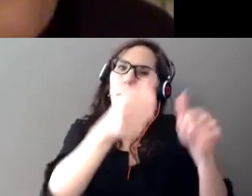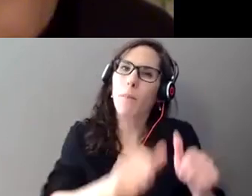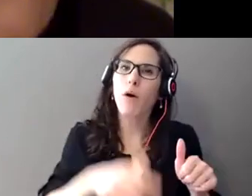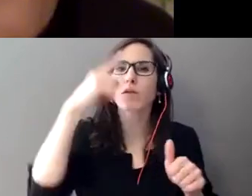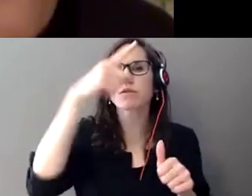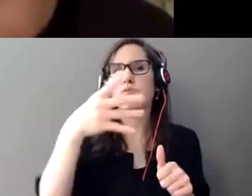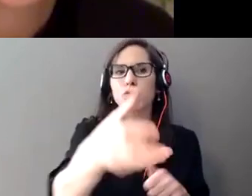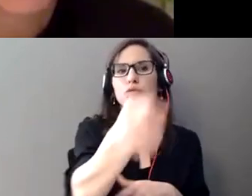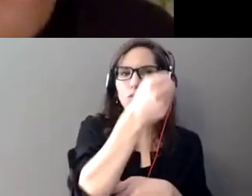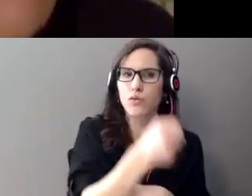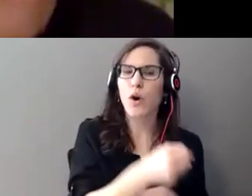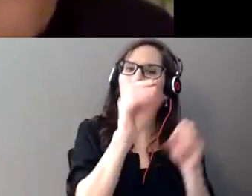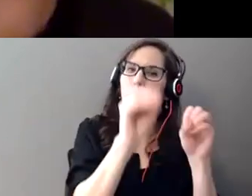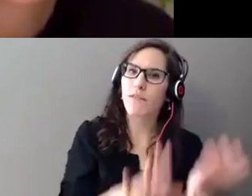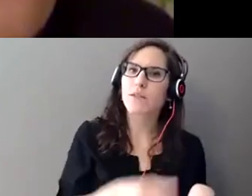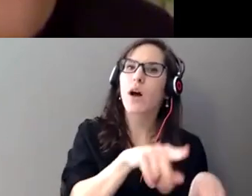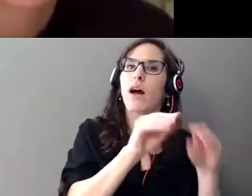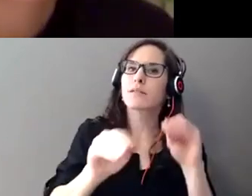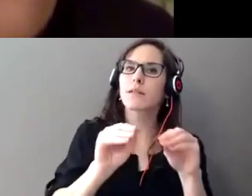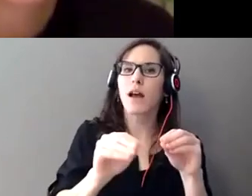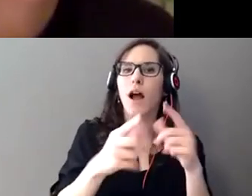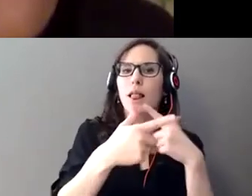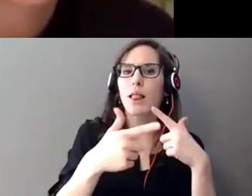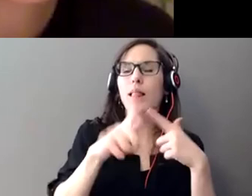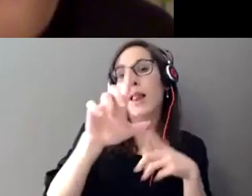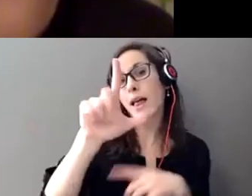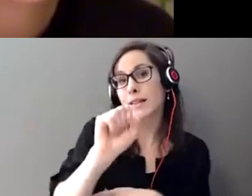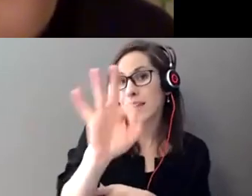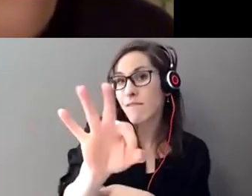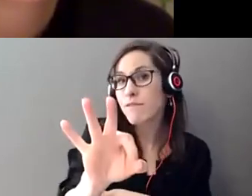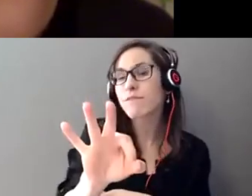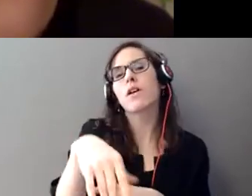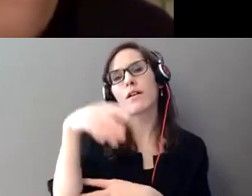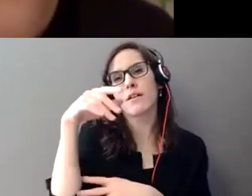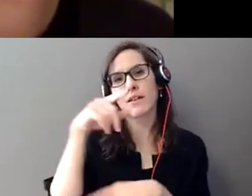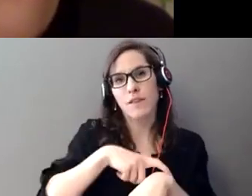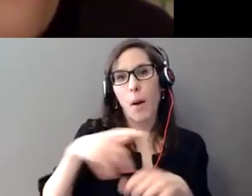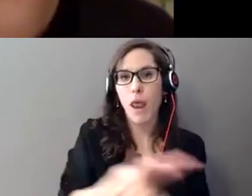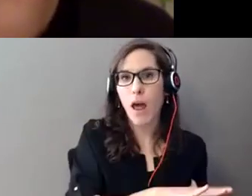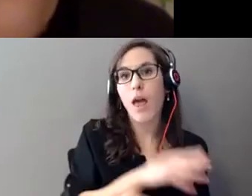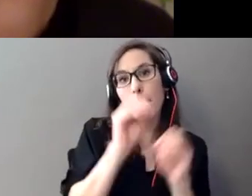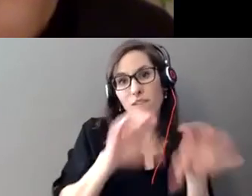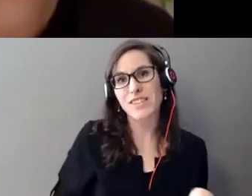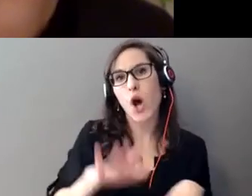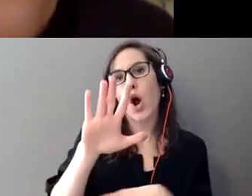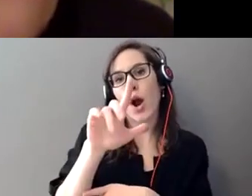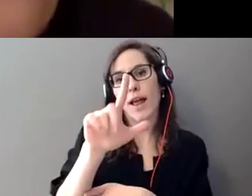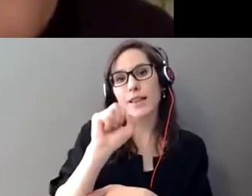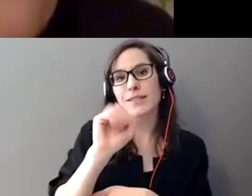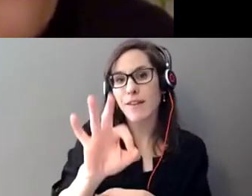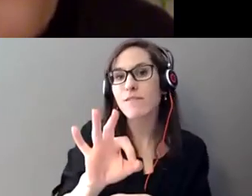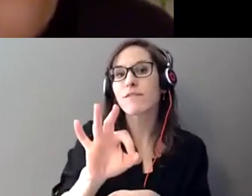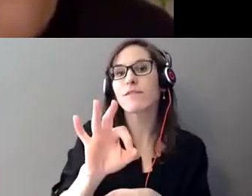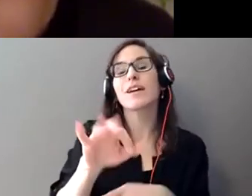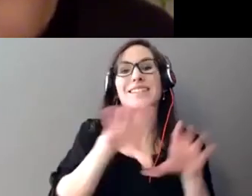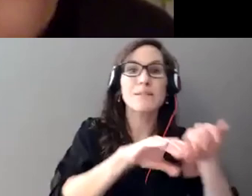des signes française à temps plein et professeur de langue des signes française diplômé